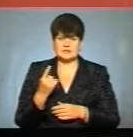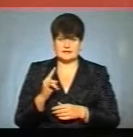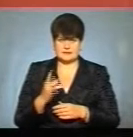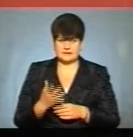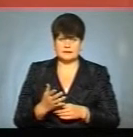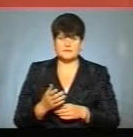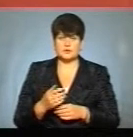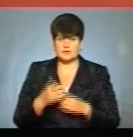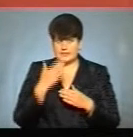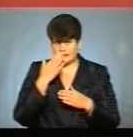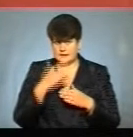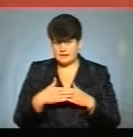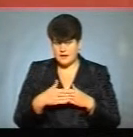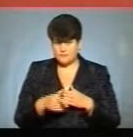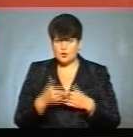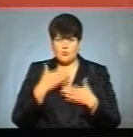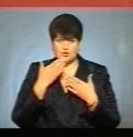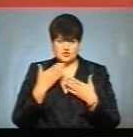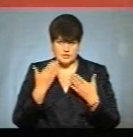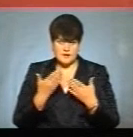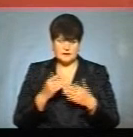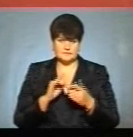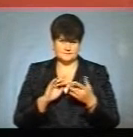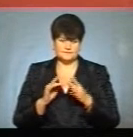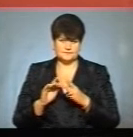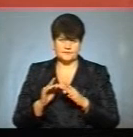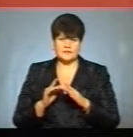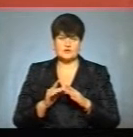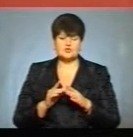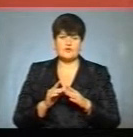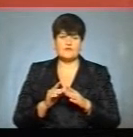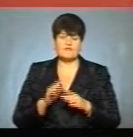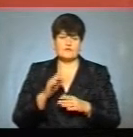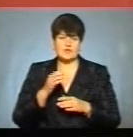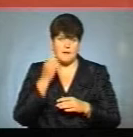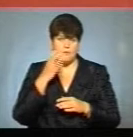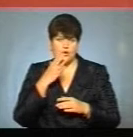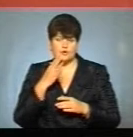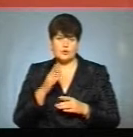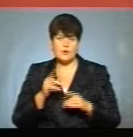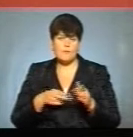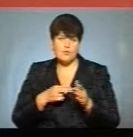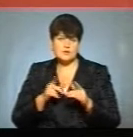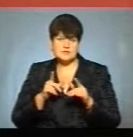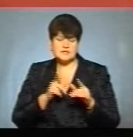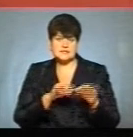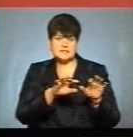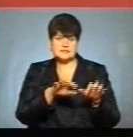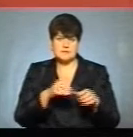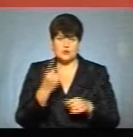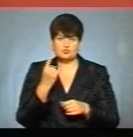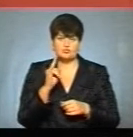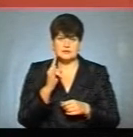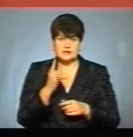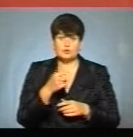знаєте, навіть недавно прочитала пост про те, що в Японії потяг їде і забирає одну дитину до навчального закладу,